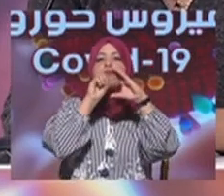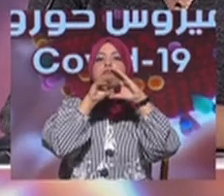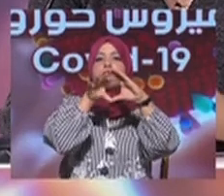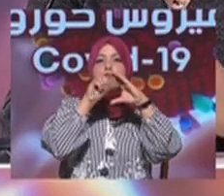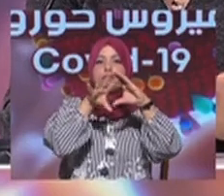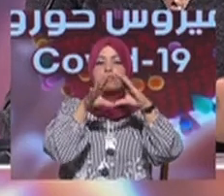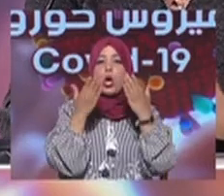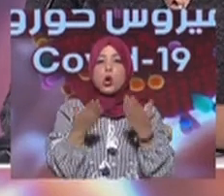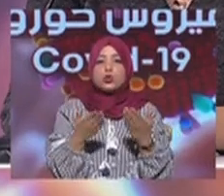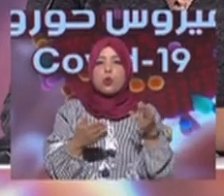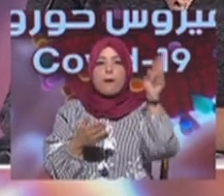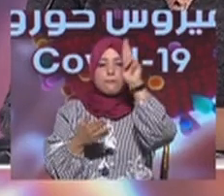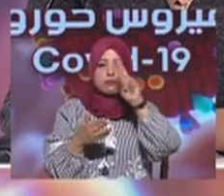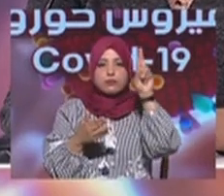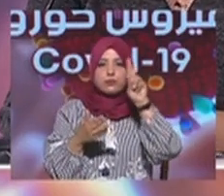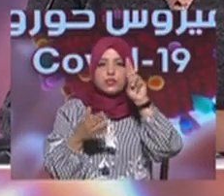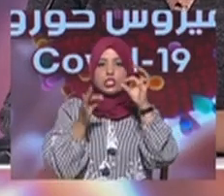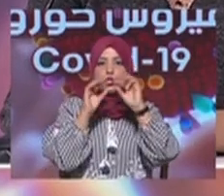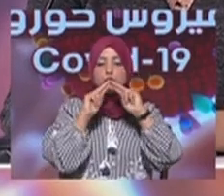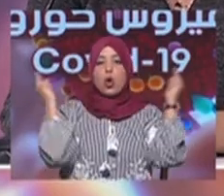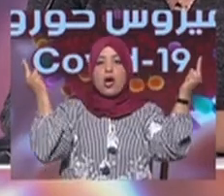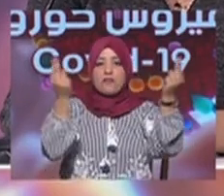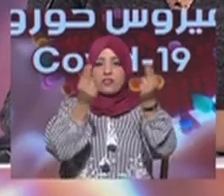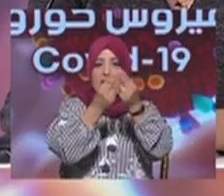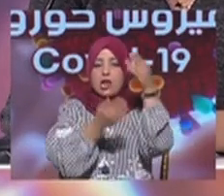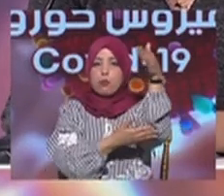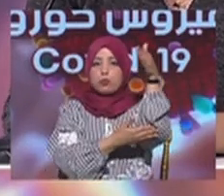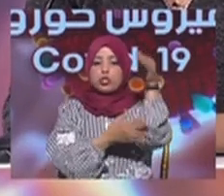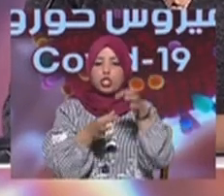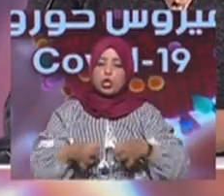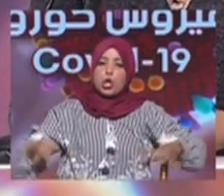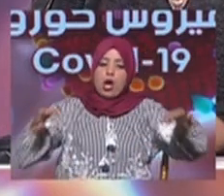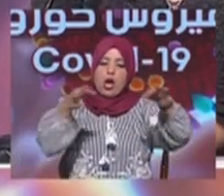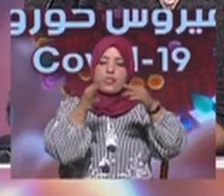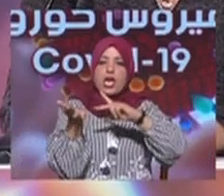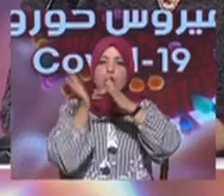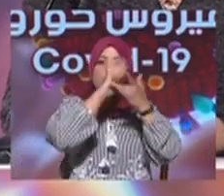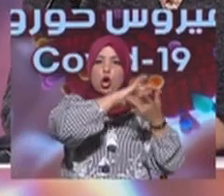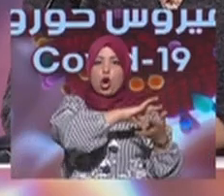باش البلدان الاخرين ياخذوكم عبره ويبداو زاد هما يشتغلوا معناها على